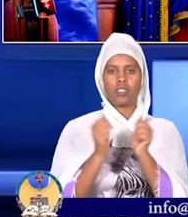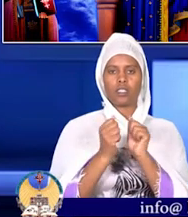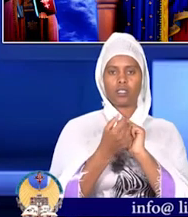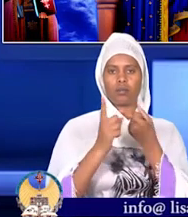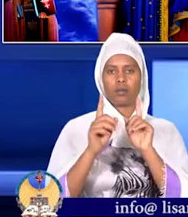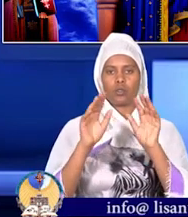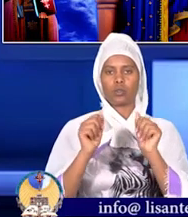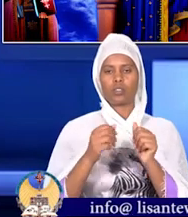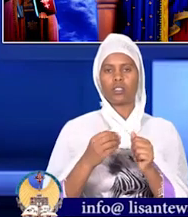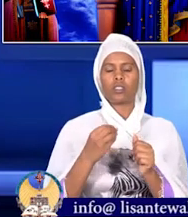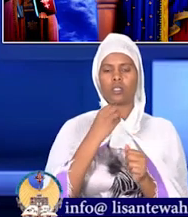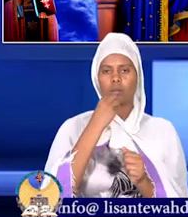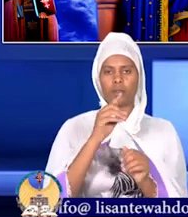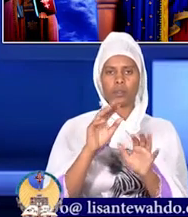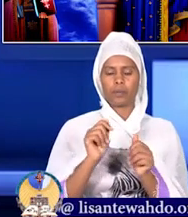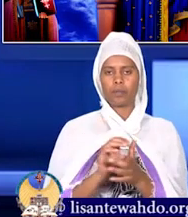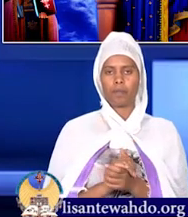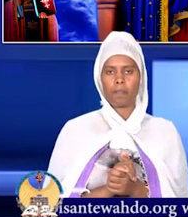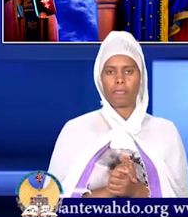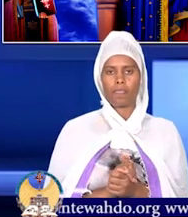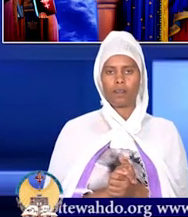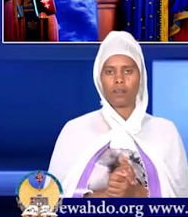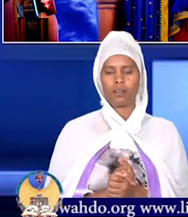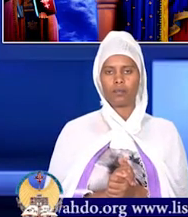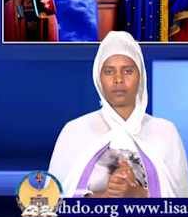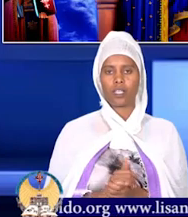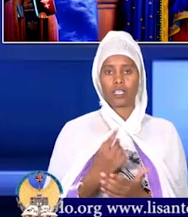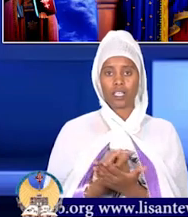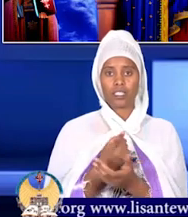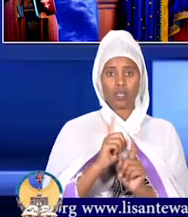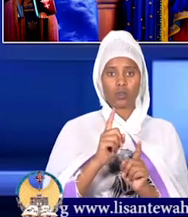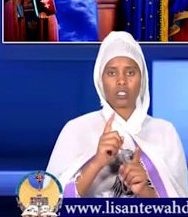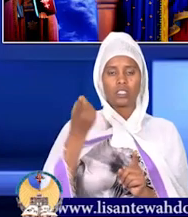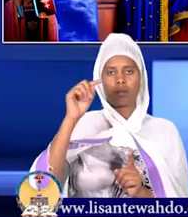زياد اللين نغر نيرو انت زخون انت هيكو مبارد ليو